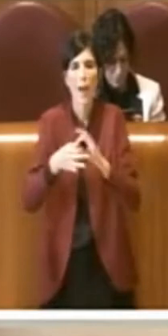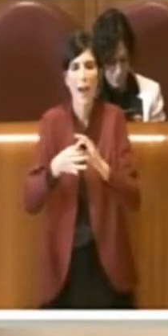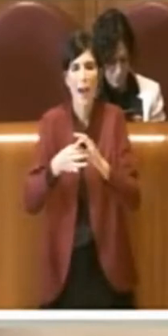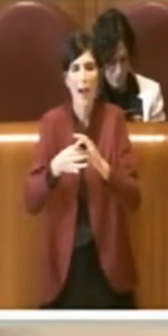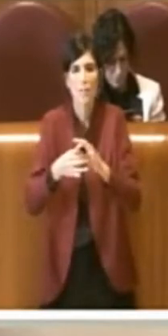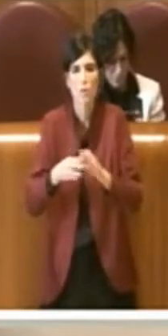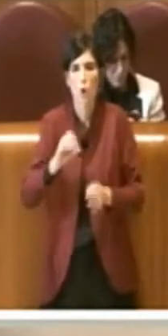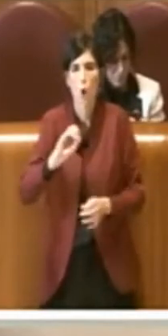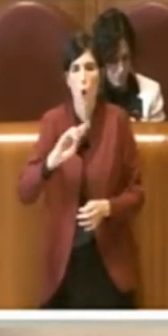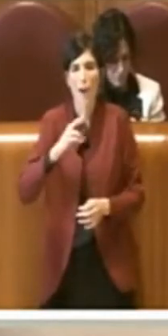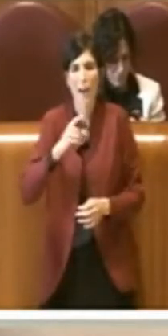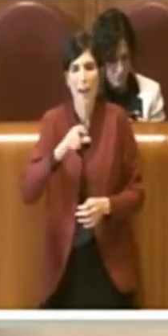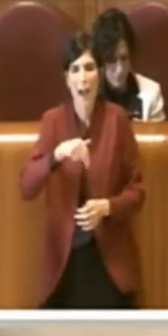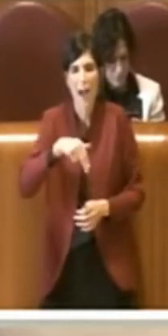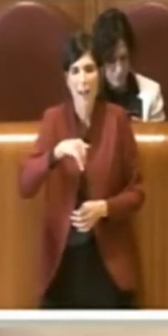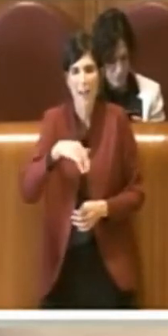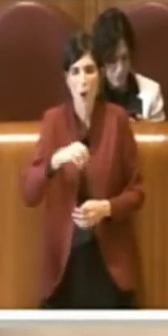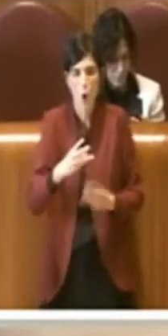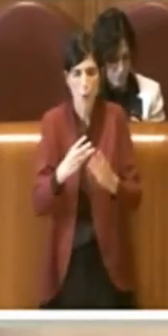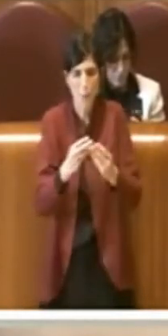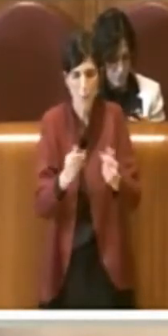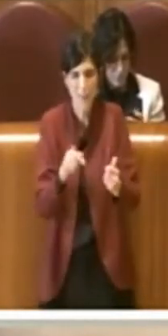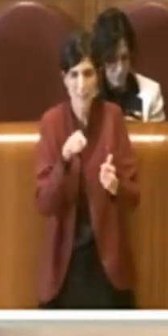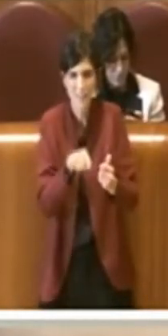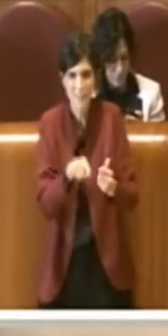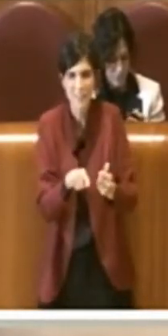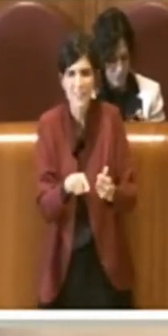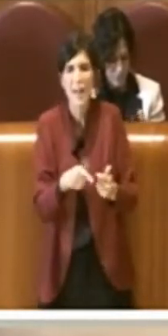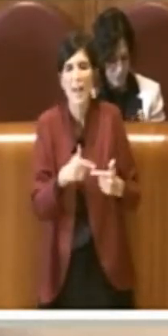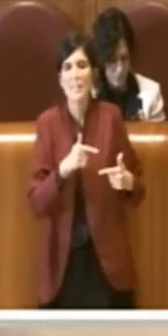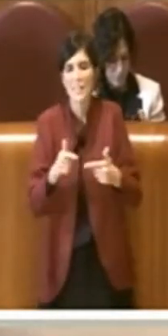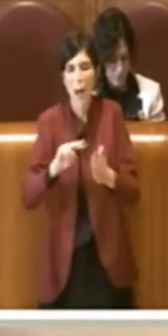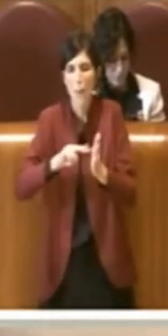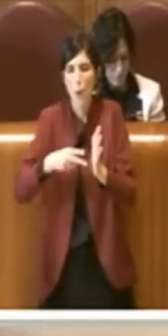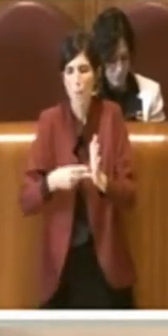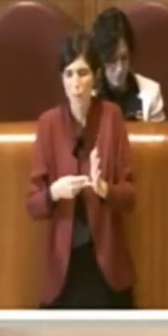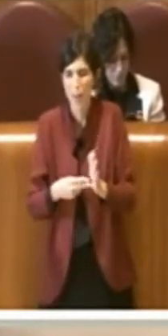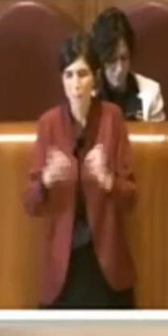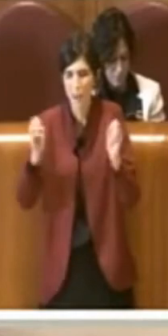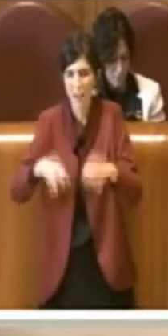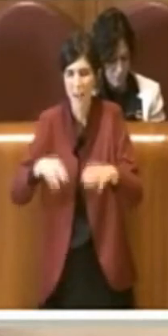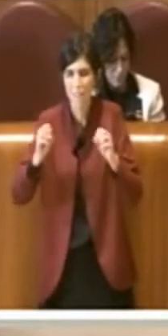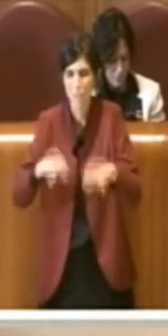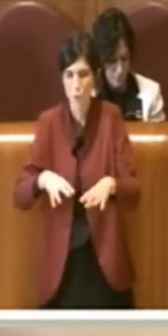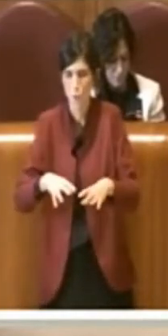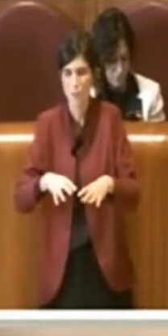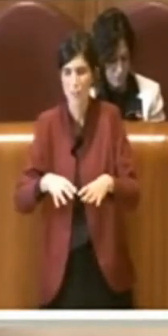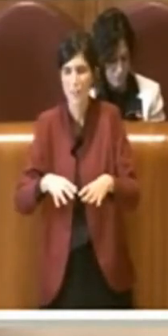maggiori problemi sui rifiuti, è quello che crea il percolato, è quello che crea